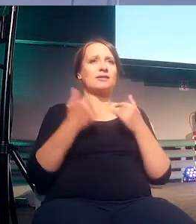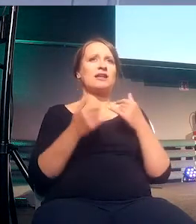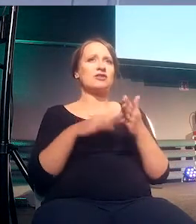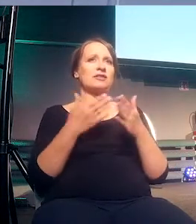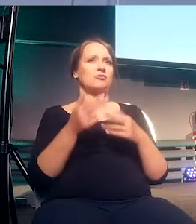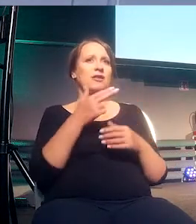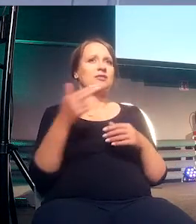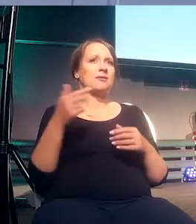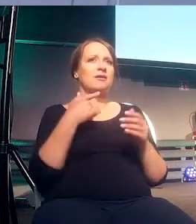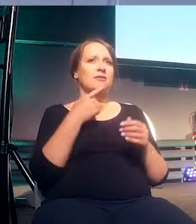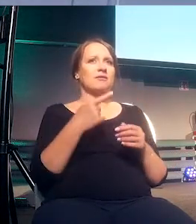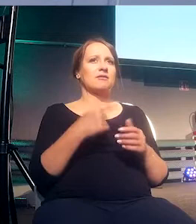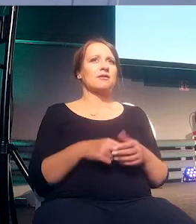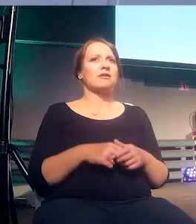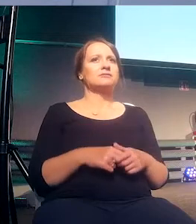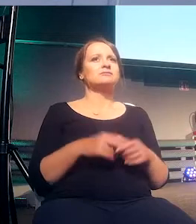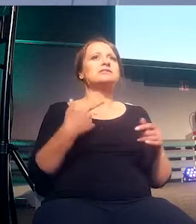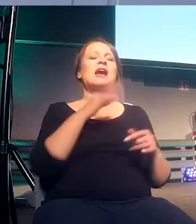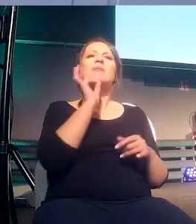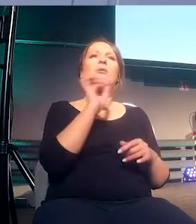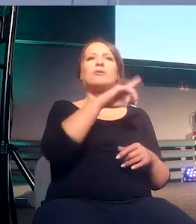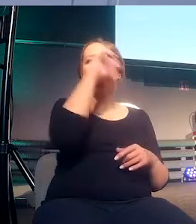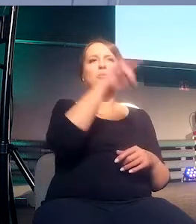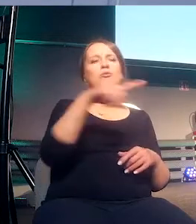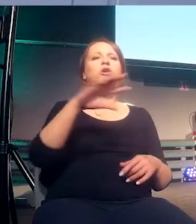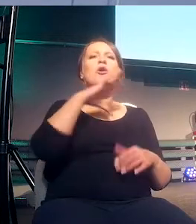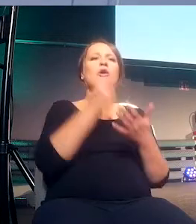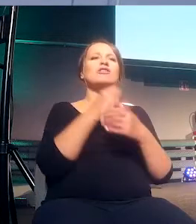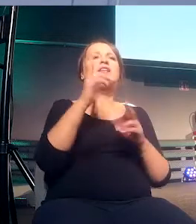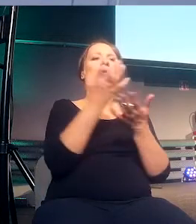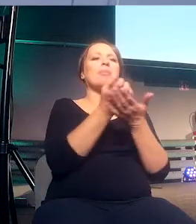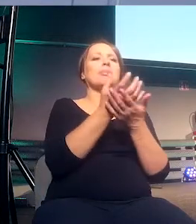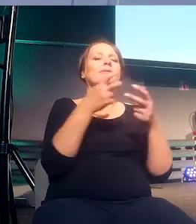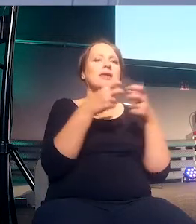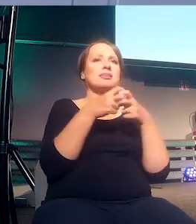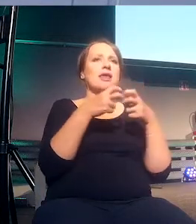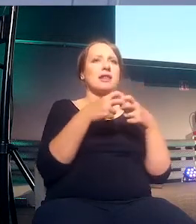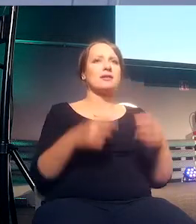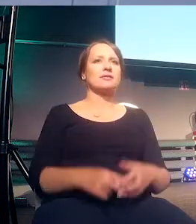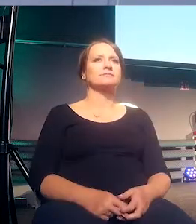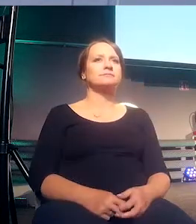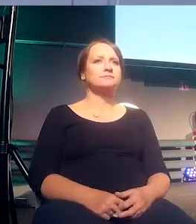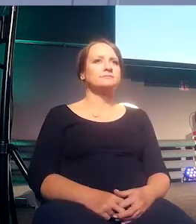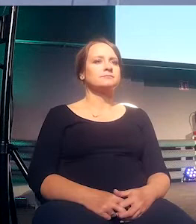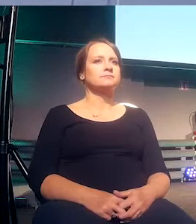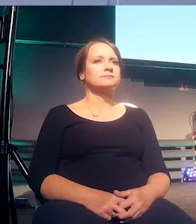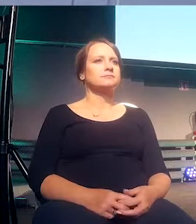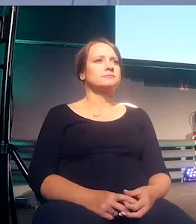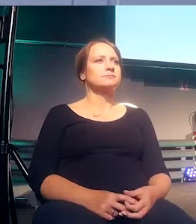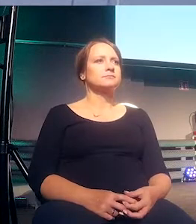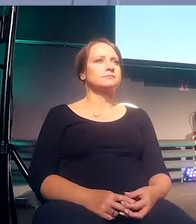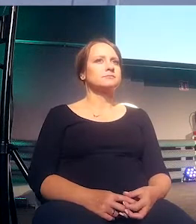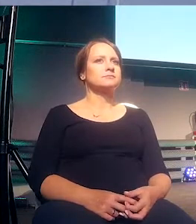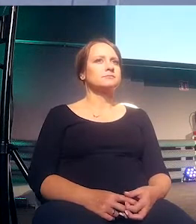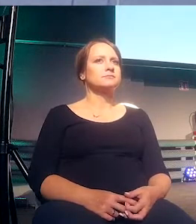temat korzystania nastolatków w Polsce z internetu, czyli nastolatki 3.0, raport, który jest